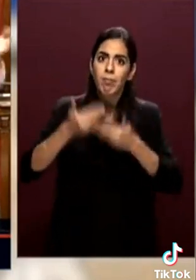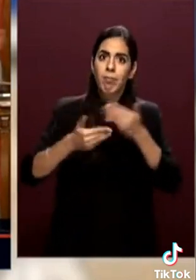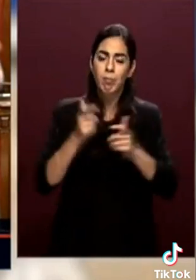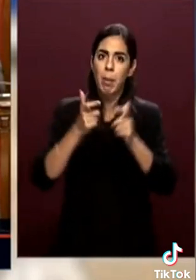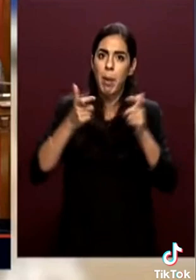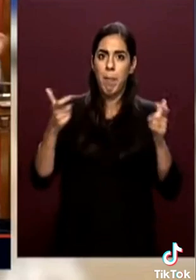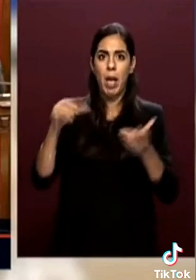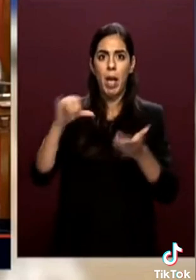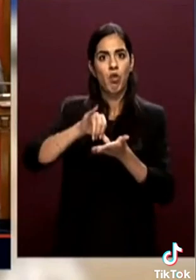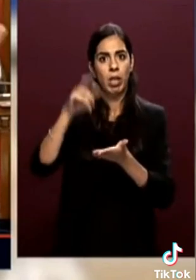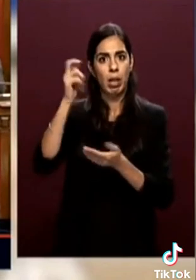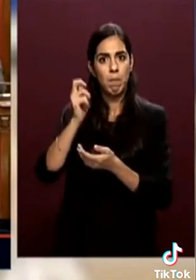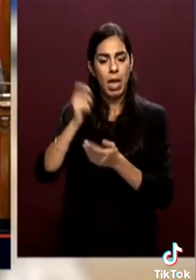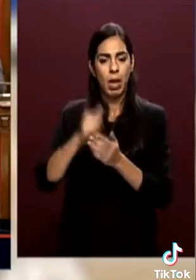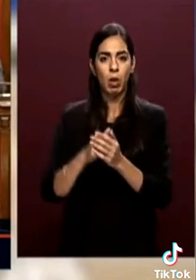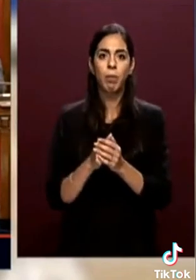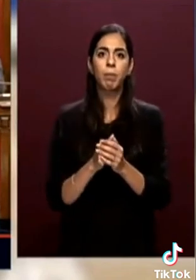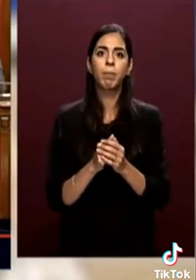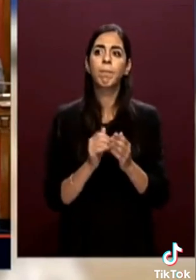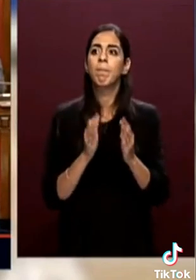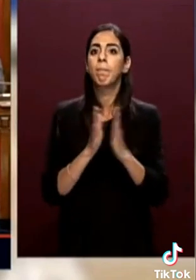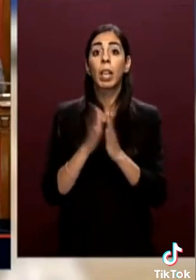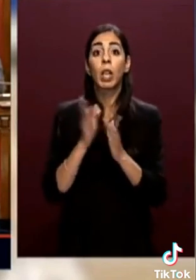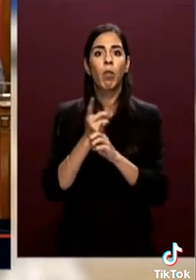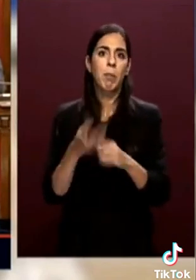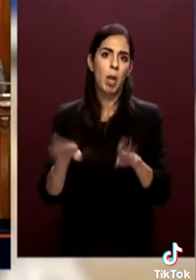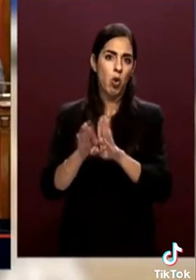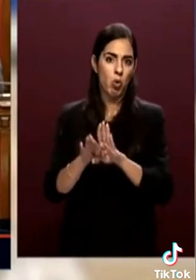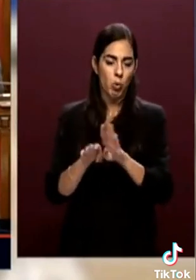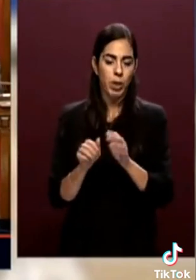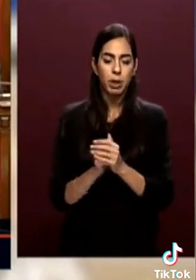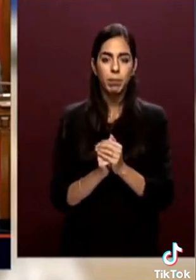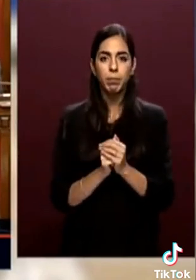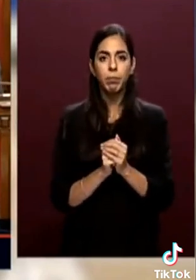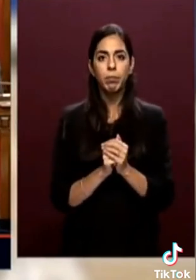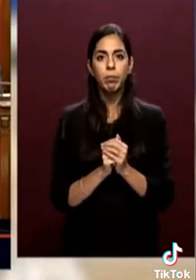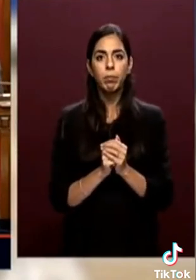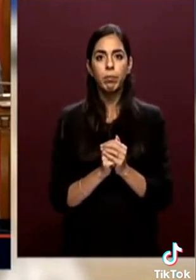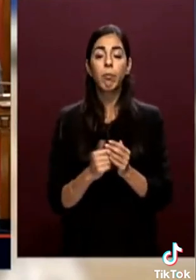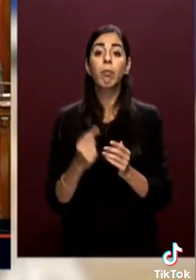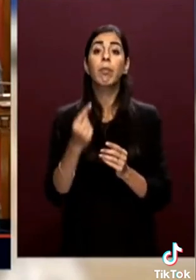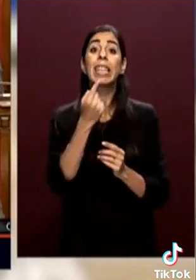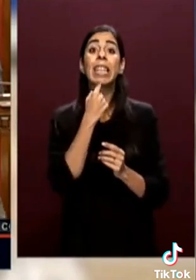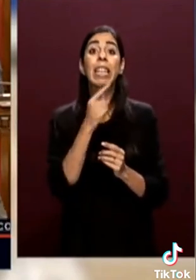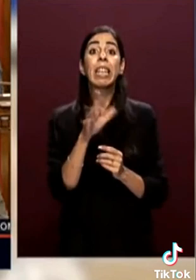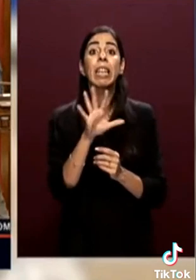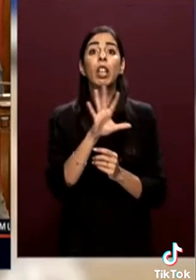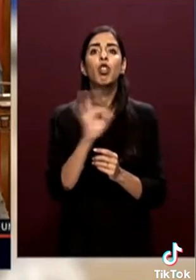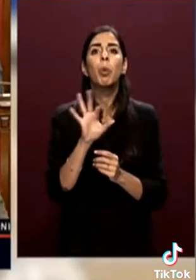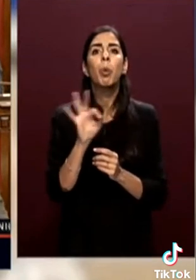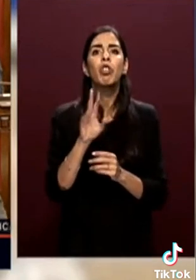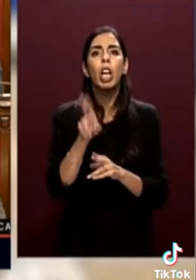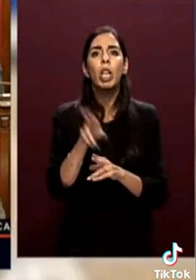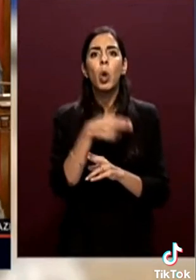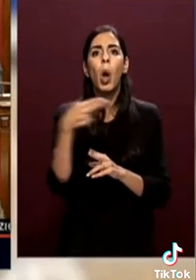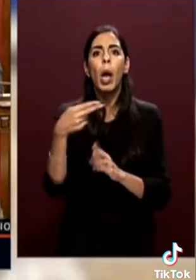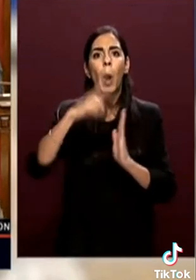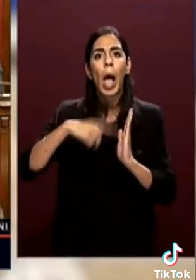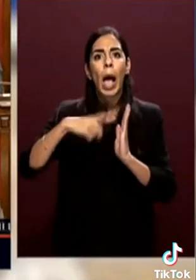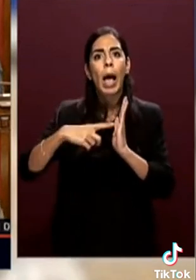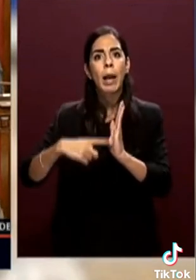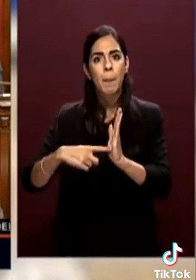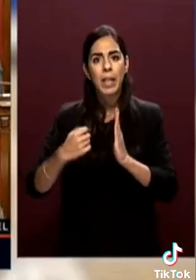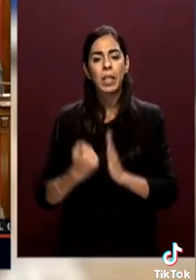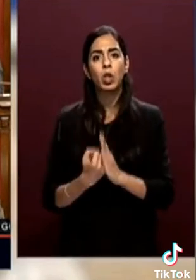Le chiedo di concludere, onorevole. Chi ottiene 500 euro di sostegno al mese